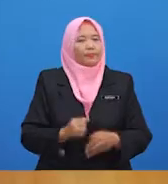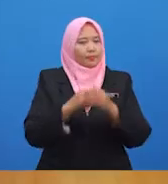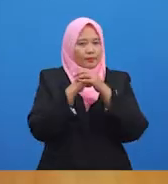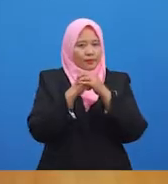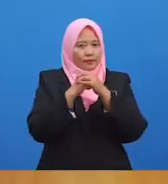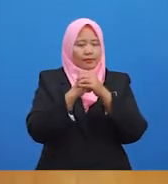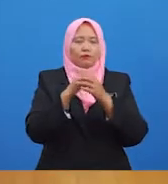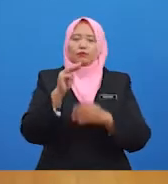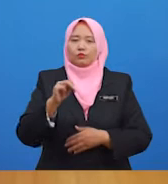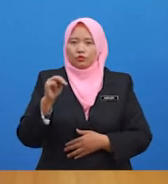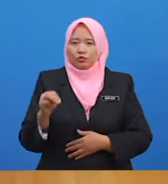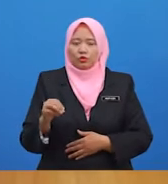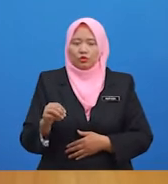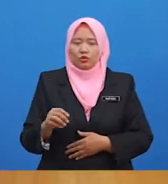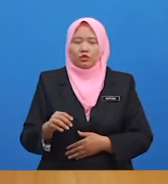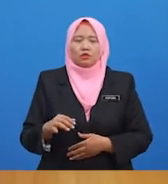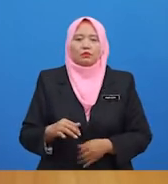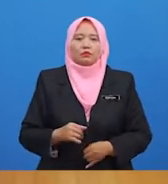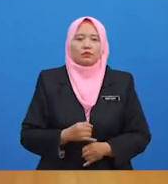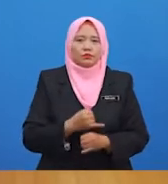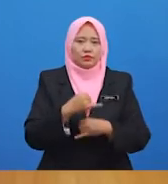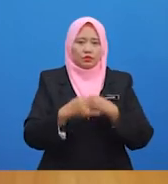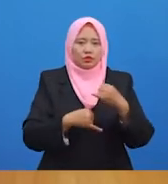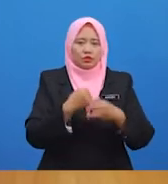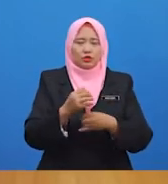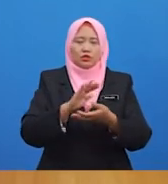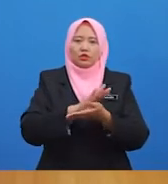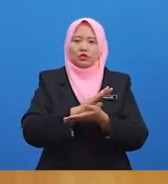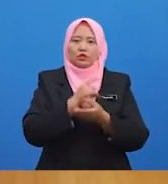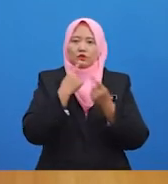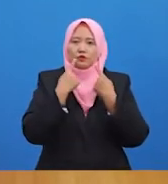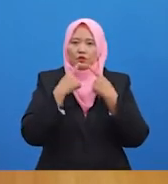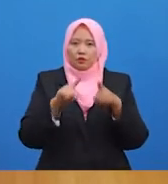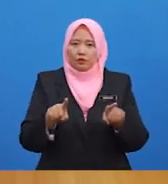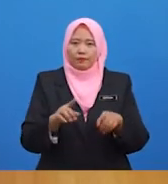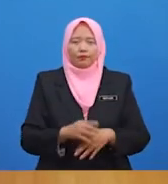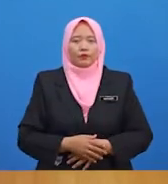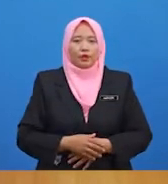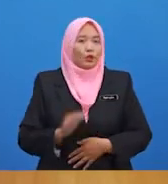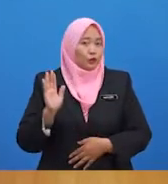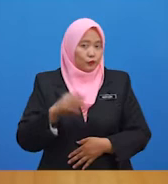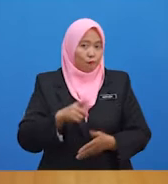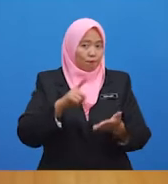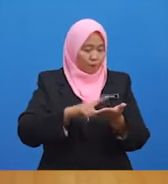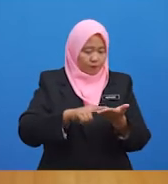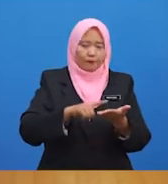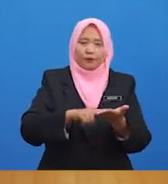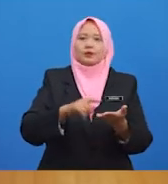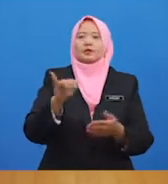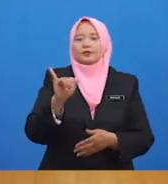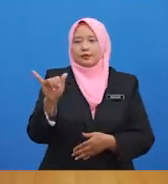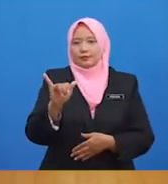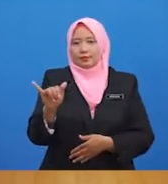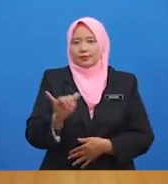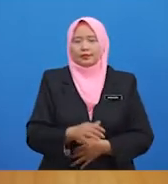Tahniah murid kerana berjaya menjawab latihan yang cikgu sediakan. Marilah kita sama-sama menyemak jawapan